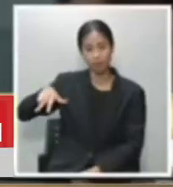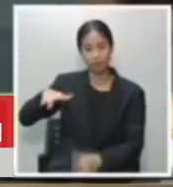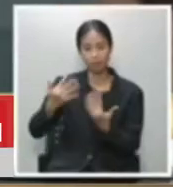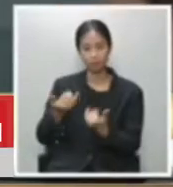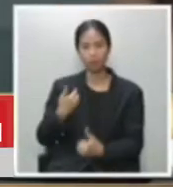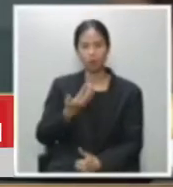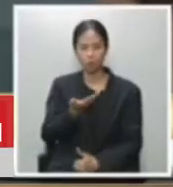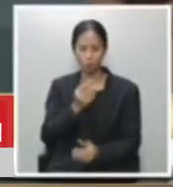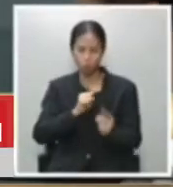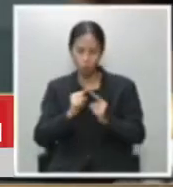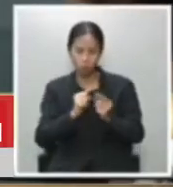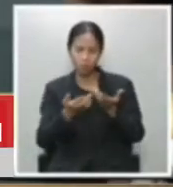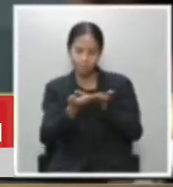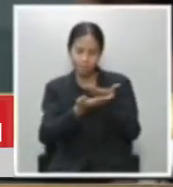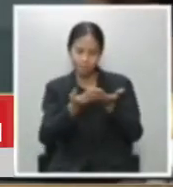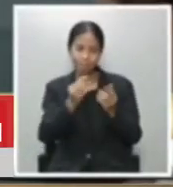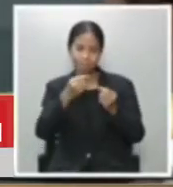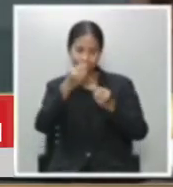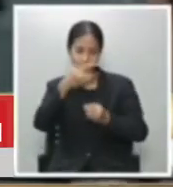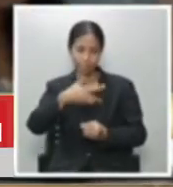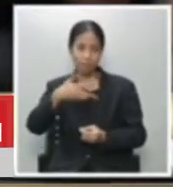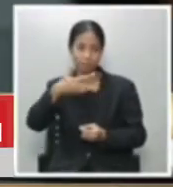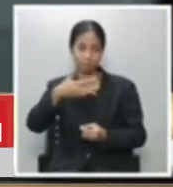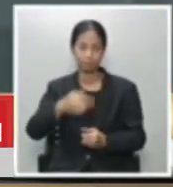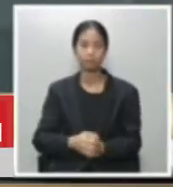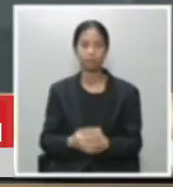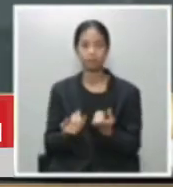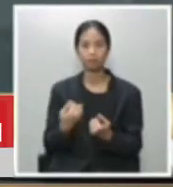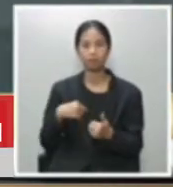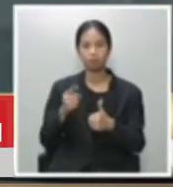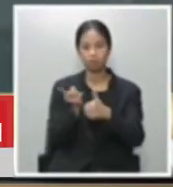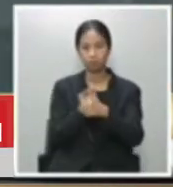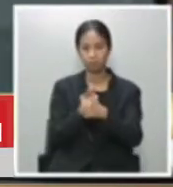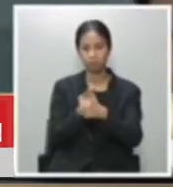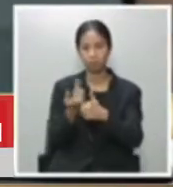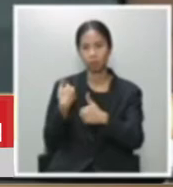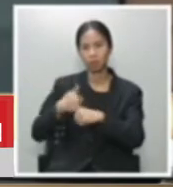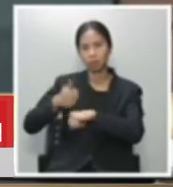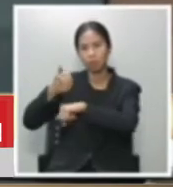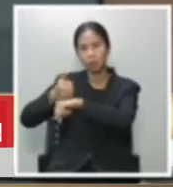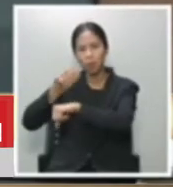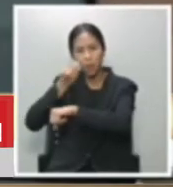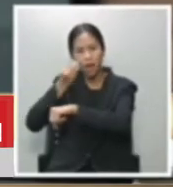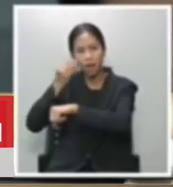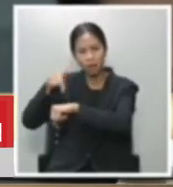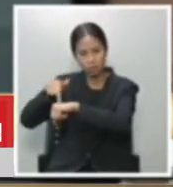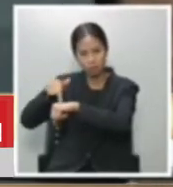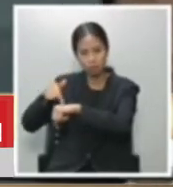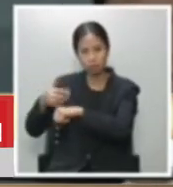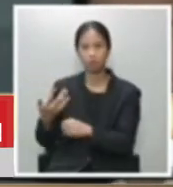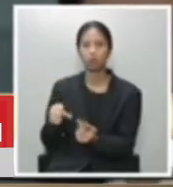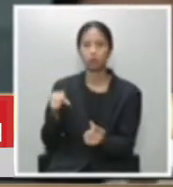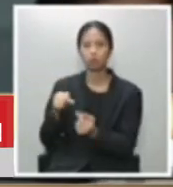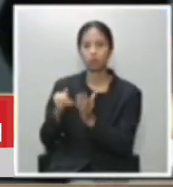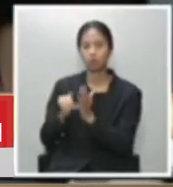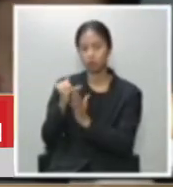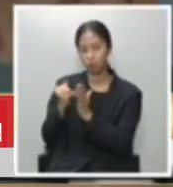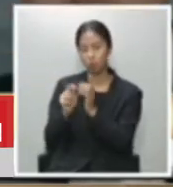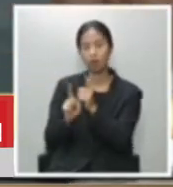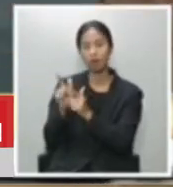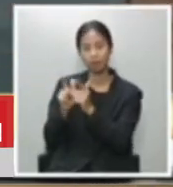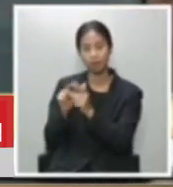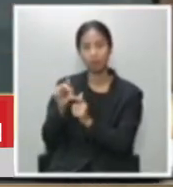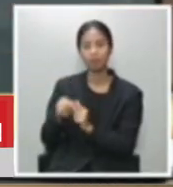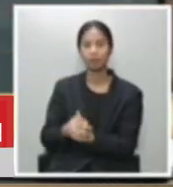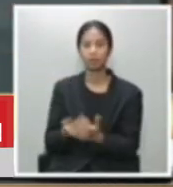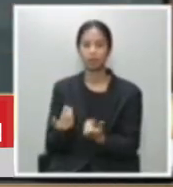สามเรื่องครับเรื่องแรกผมได้รับการร้องเรียนจากผู้ใหญ่บ้านบ้านโป่งตำบลนาแขมอำเภอเมืองจังหวัดเลยเรื่อง